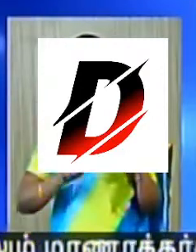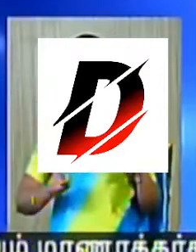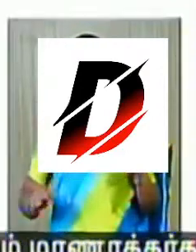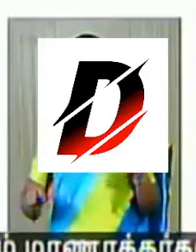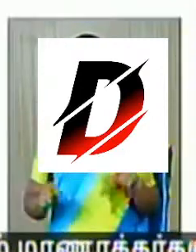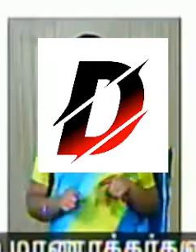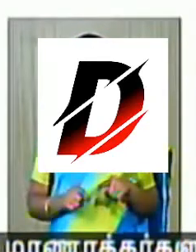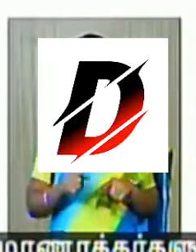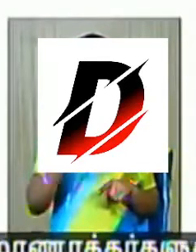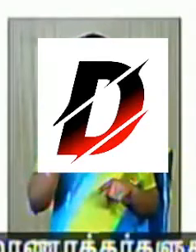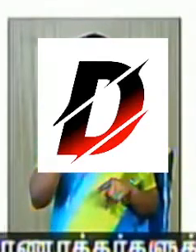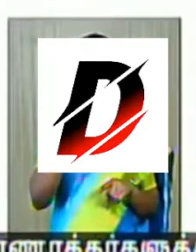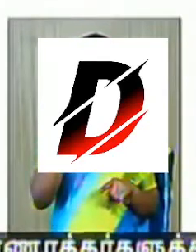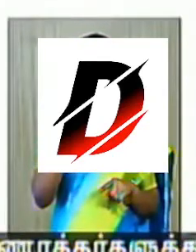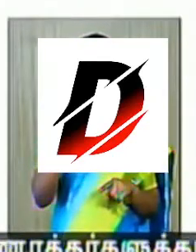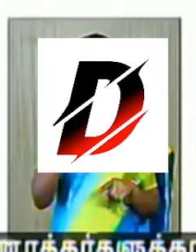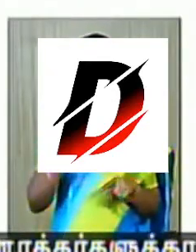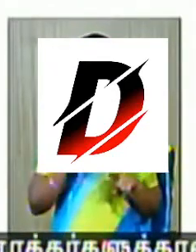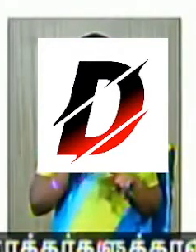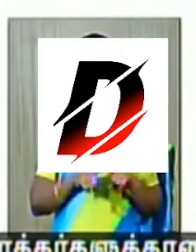அப்போ